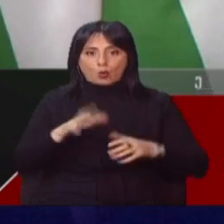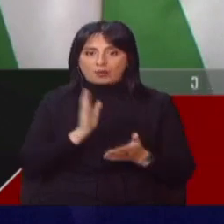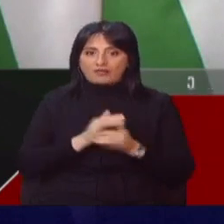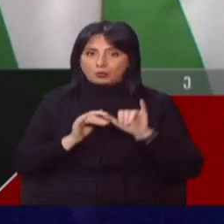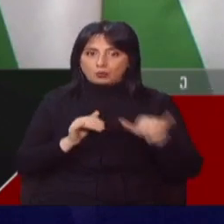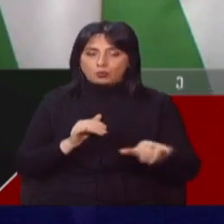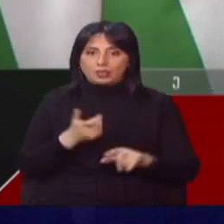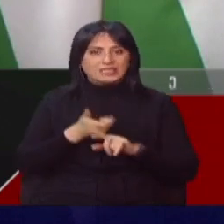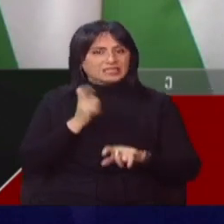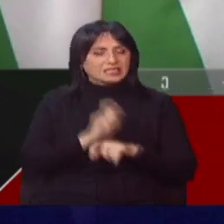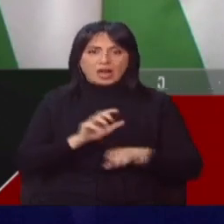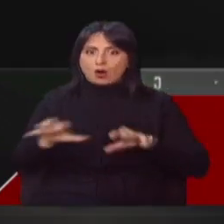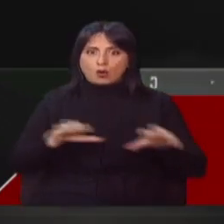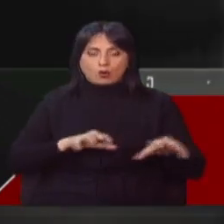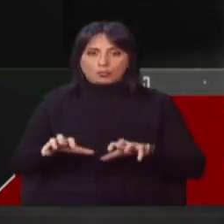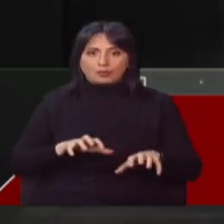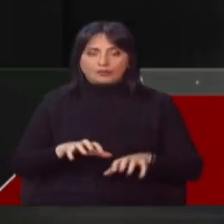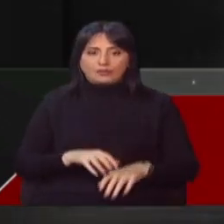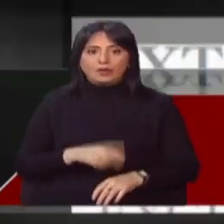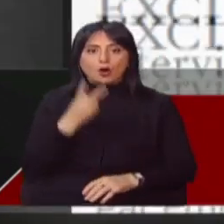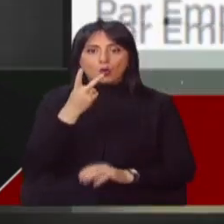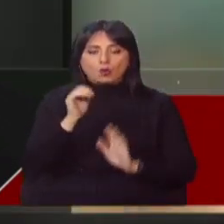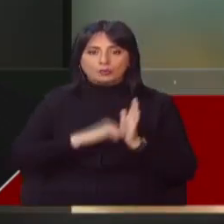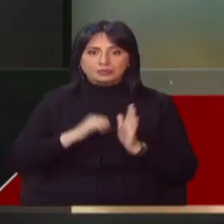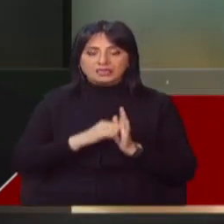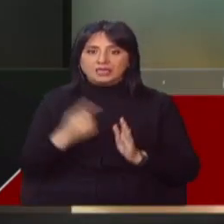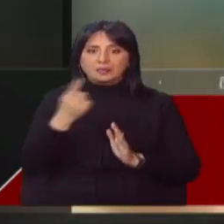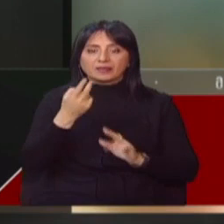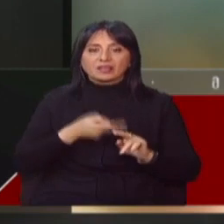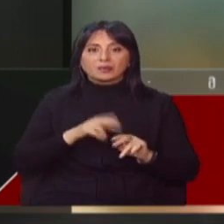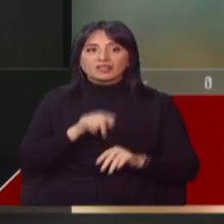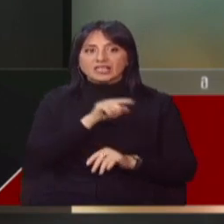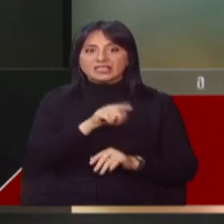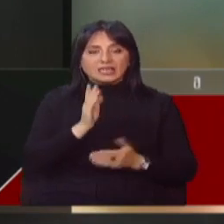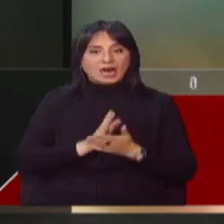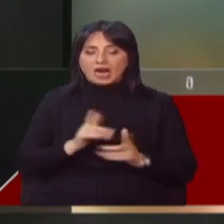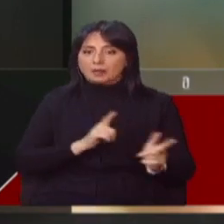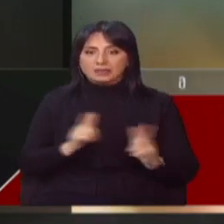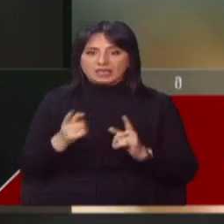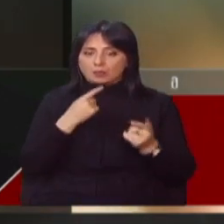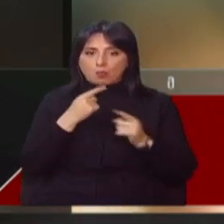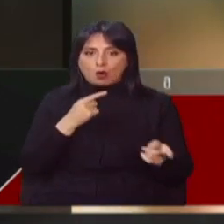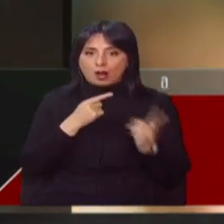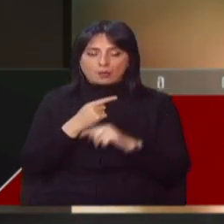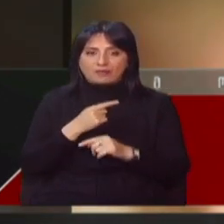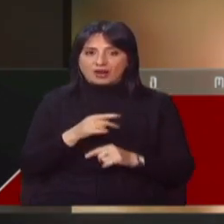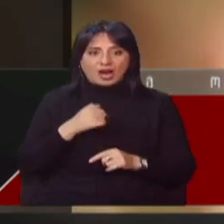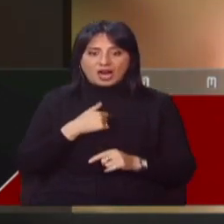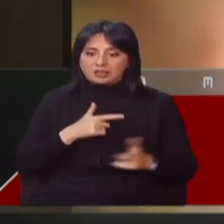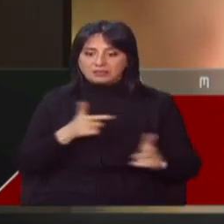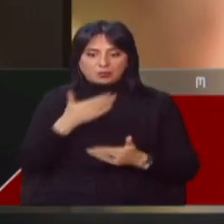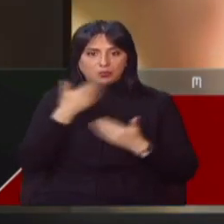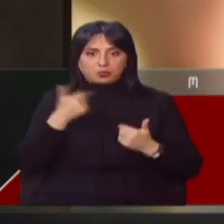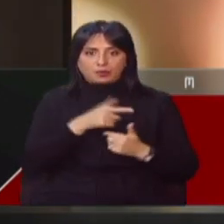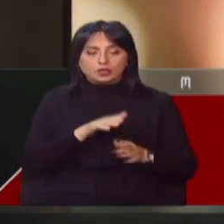ქვეყანაა. ძალიან კორუმპირებული. ამას ორი მიზეზი აქვს. პირველი იმიტომ, რომ ისინი არ არიან მზად მოლაპარაკებებისთვის და არც ჩვენ ვართ მზად,